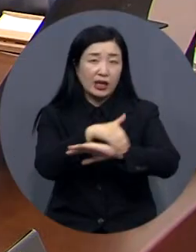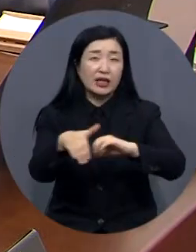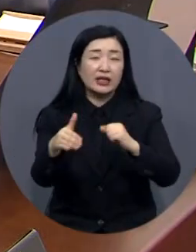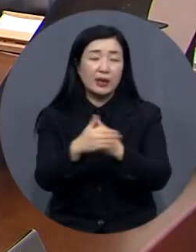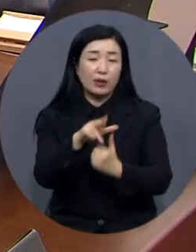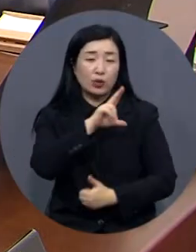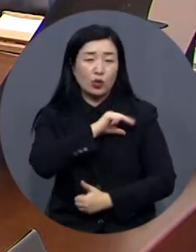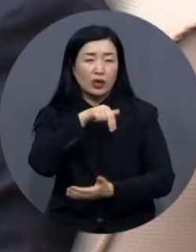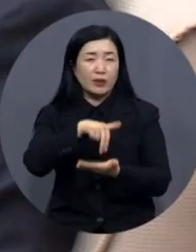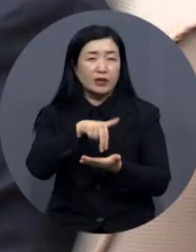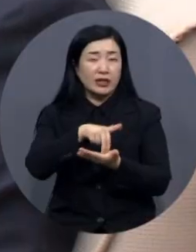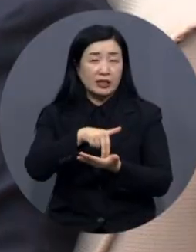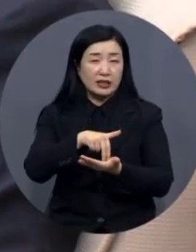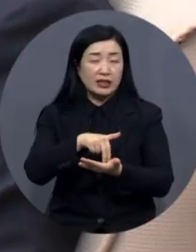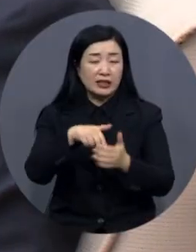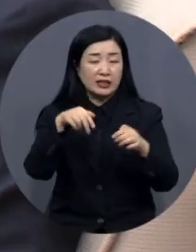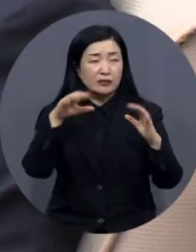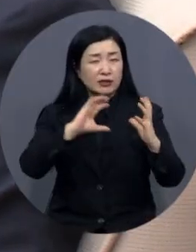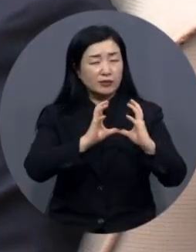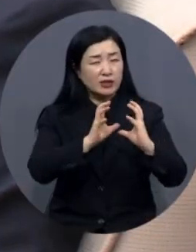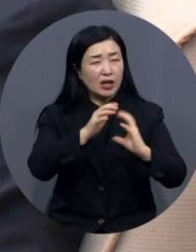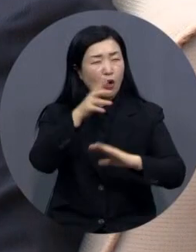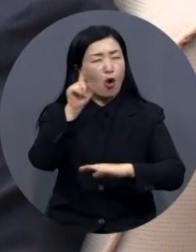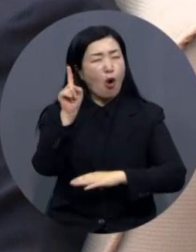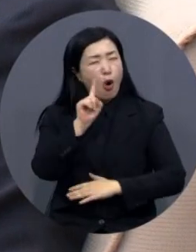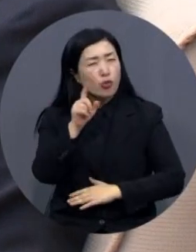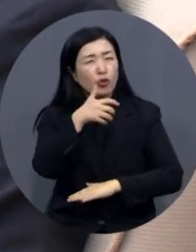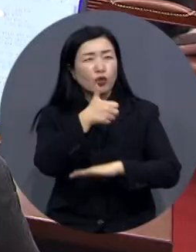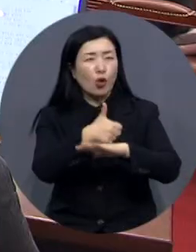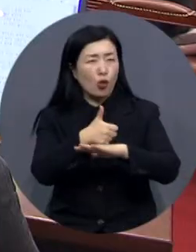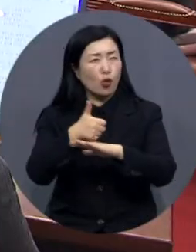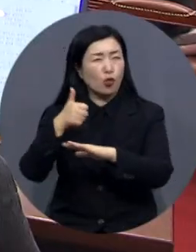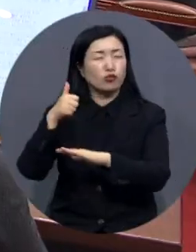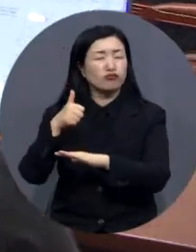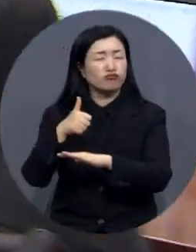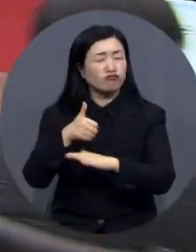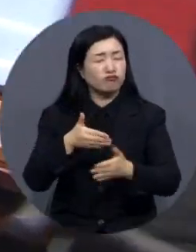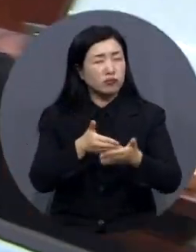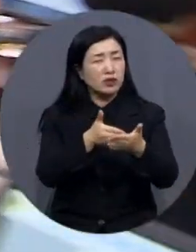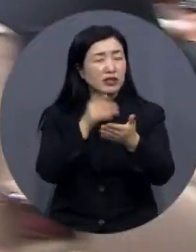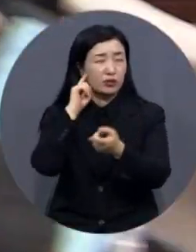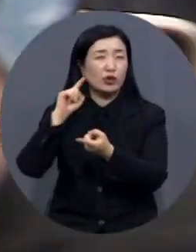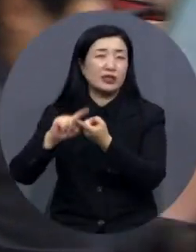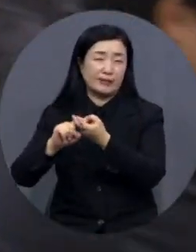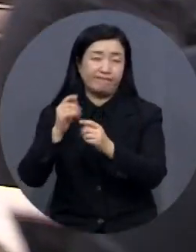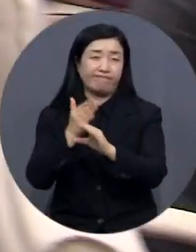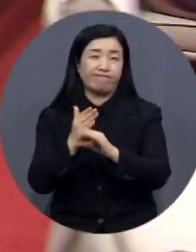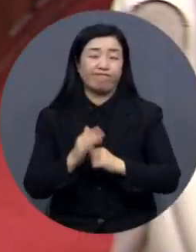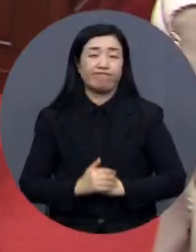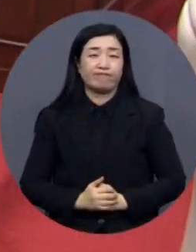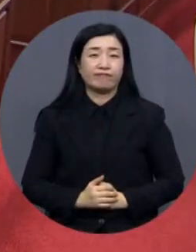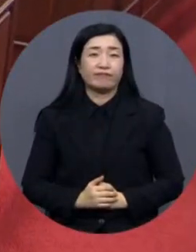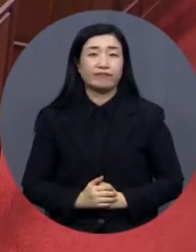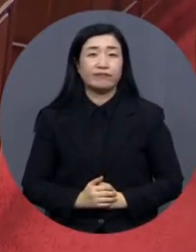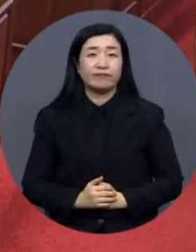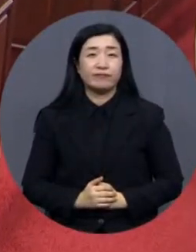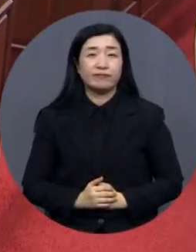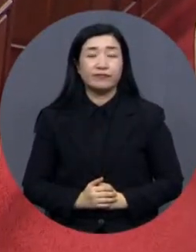도의회가 심사 과정에서 어떤 결론을 내릴지 주목됩니다. MBC 뉴스